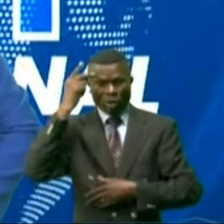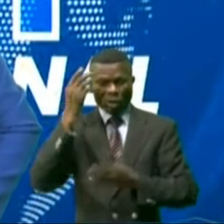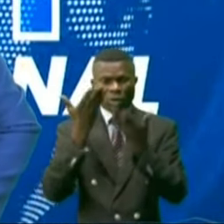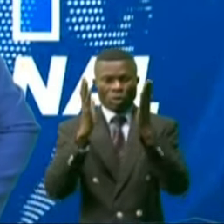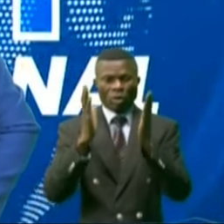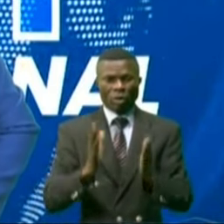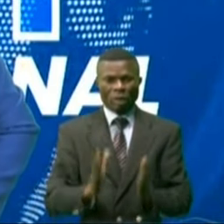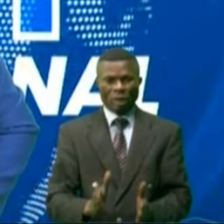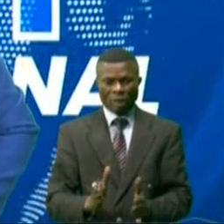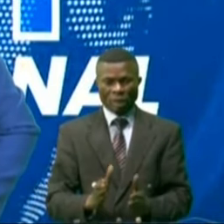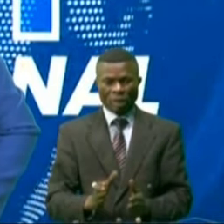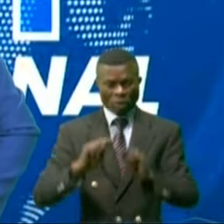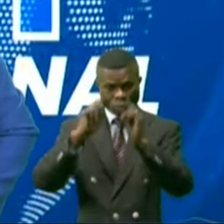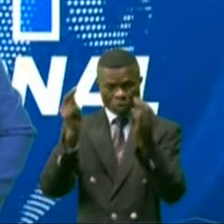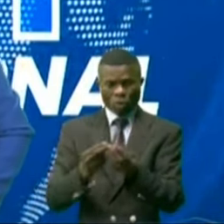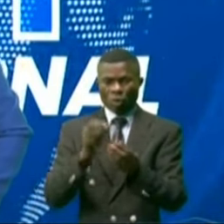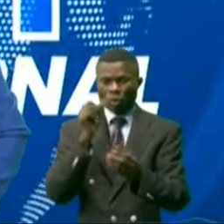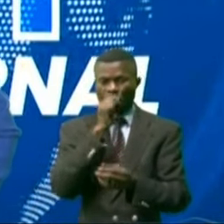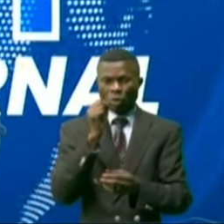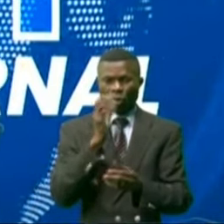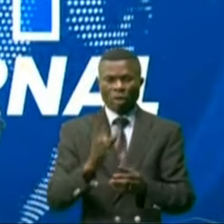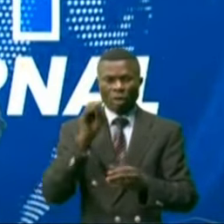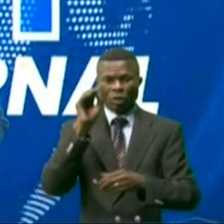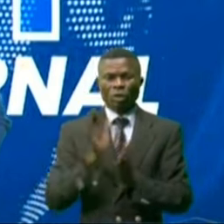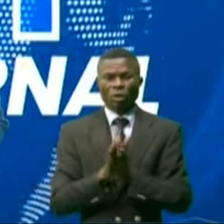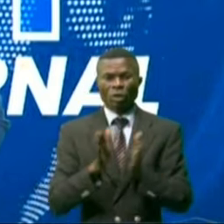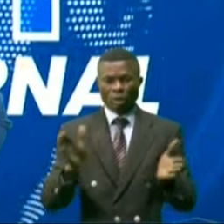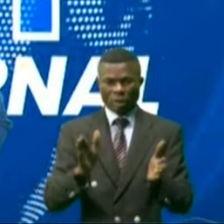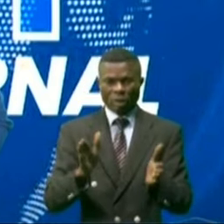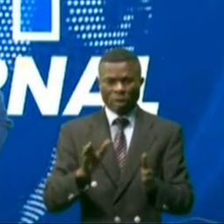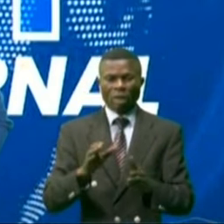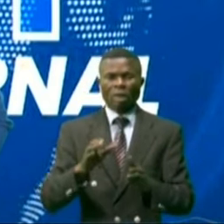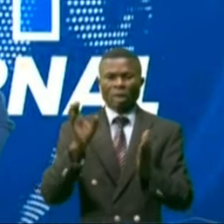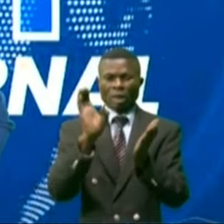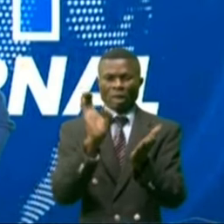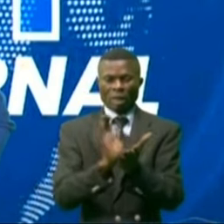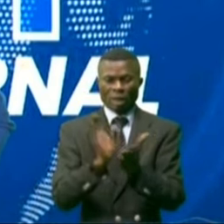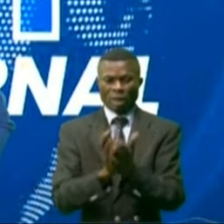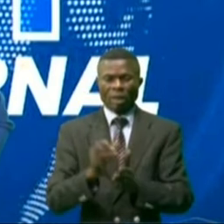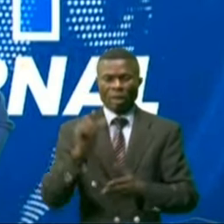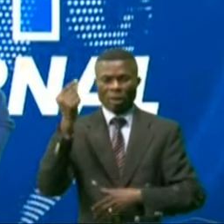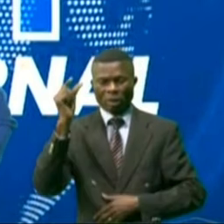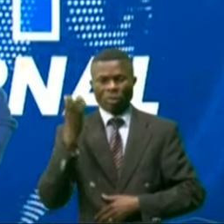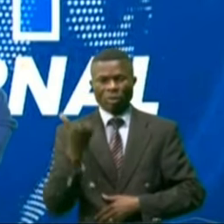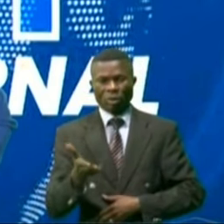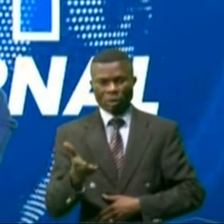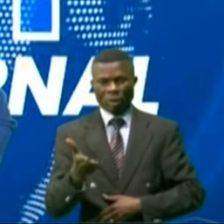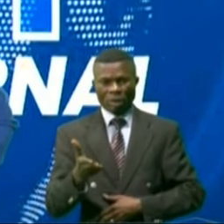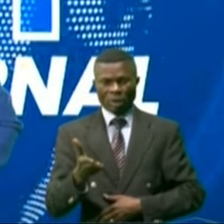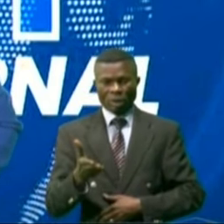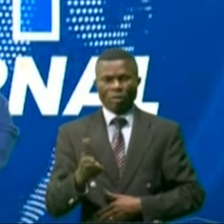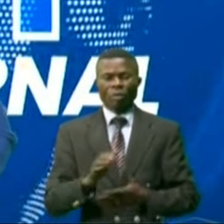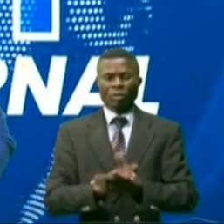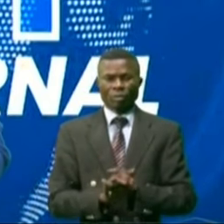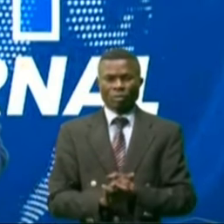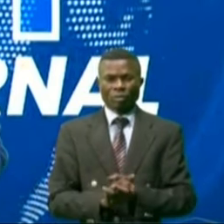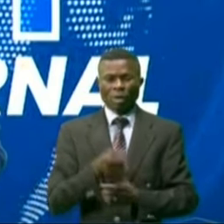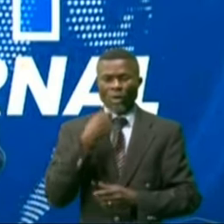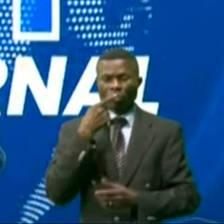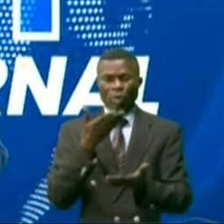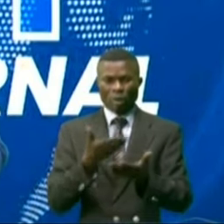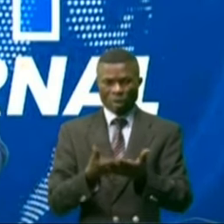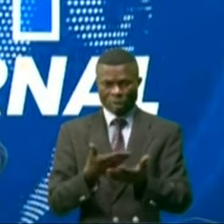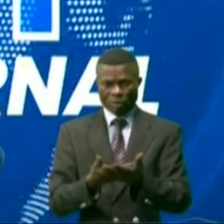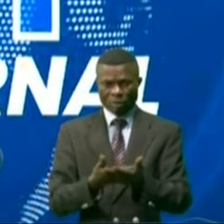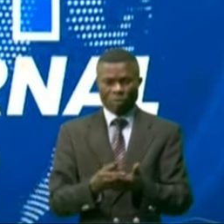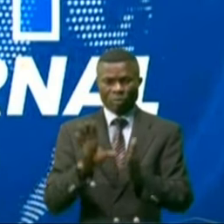étudiants. Parmi les orateurs, le directeur général du cadastre minier, Popol Mabolia, Lucila Vichisenda. C'est